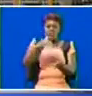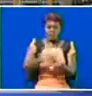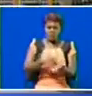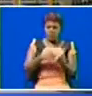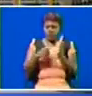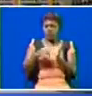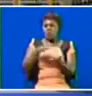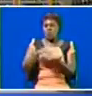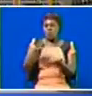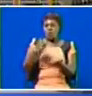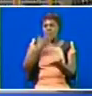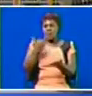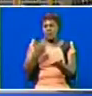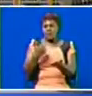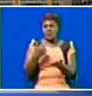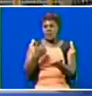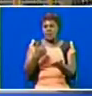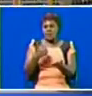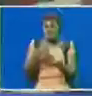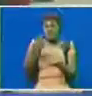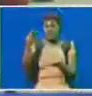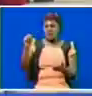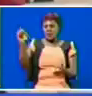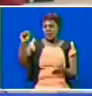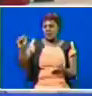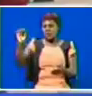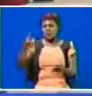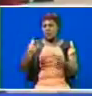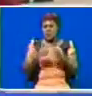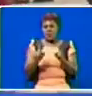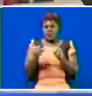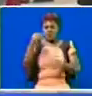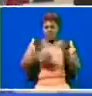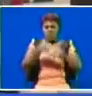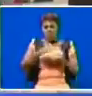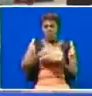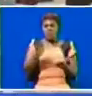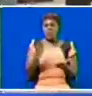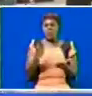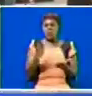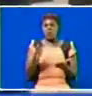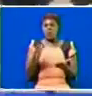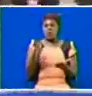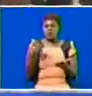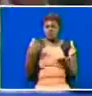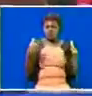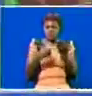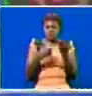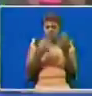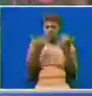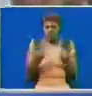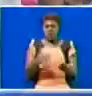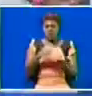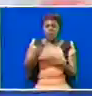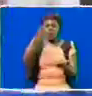nyingi zimeongeza na kuboresha idadi ya mifuko ya hifadhi ya jamii. Lakini bado uwekezaji zaidi na wa kisasa unahitajika ili